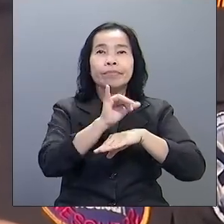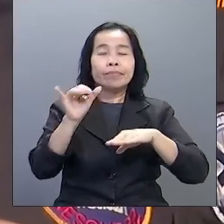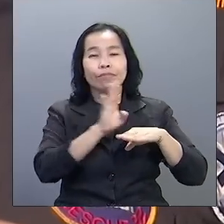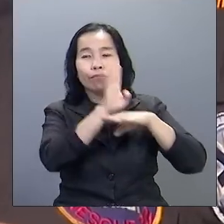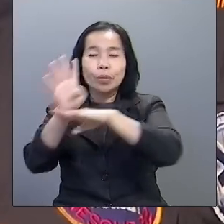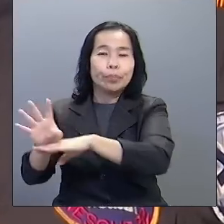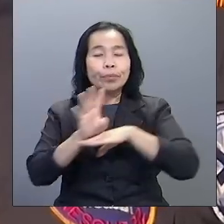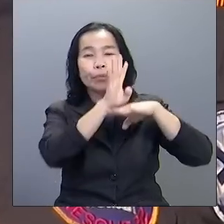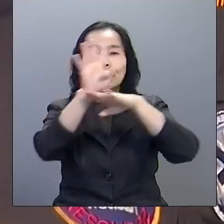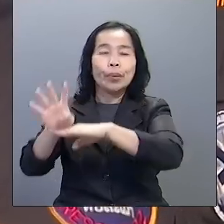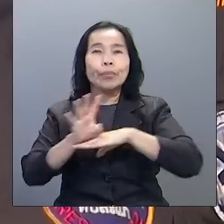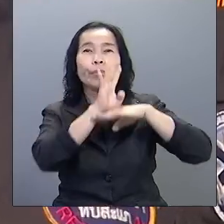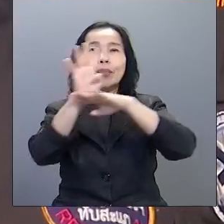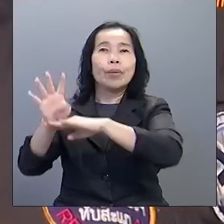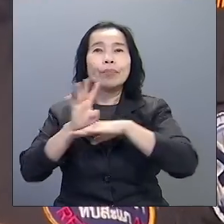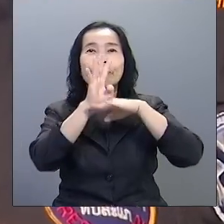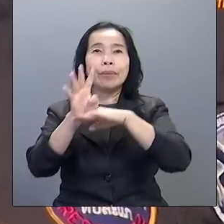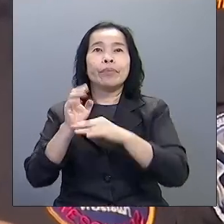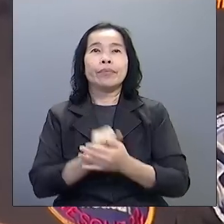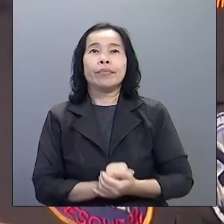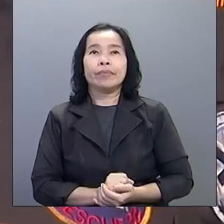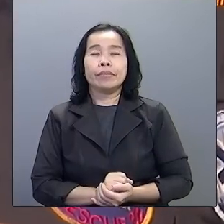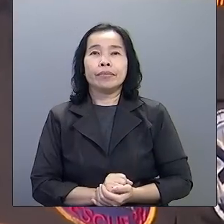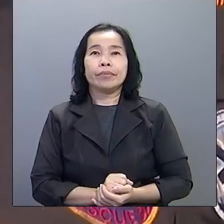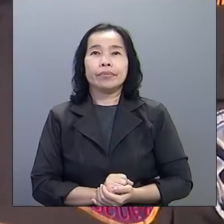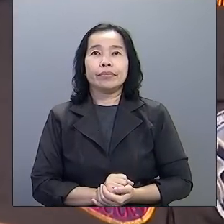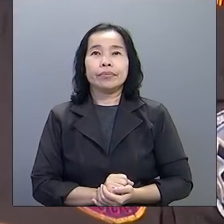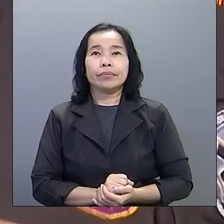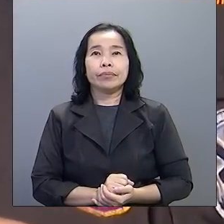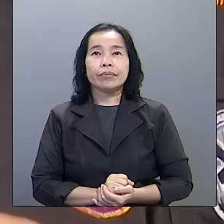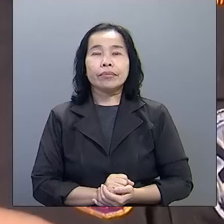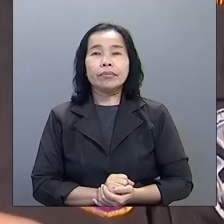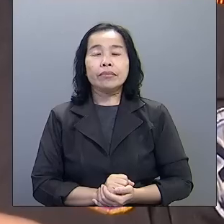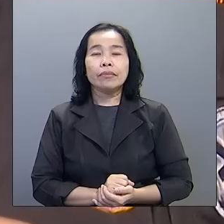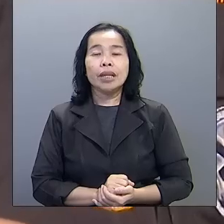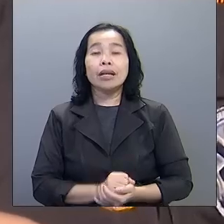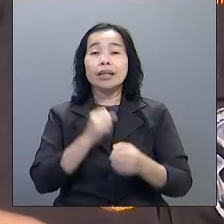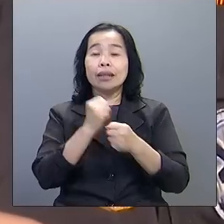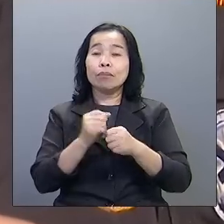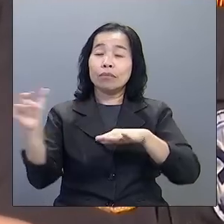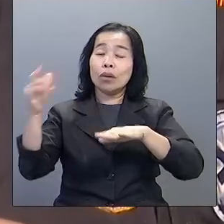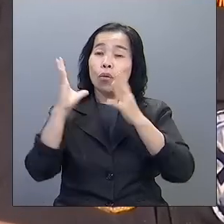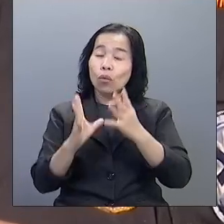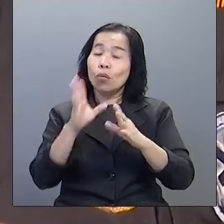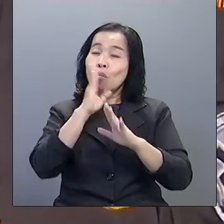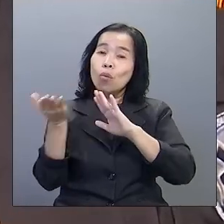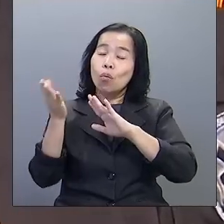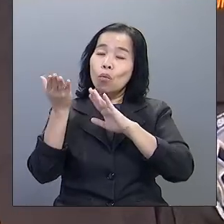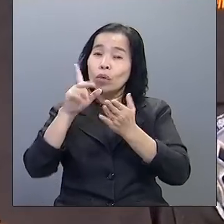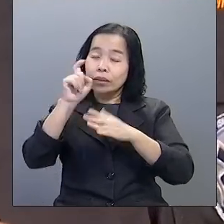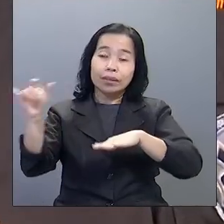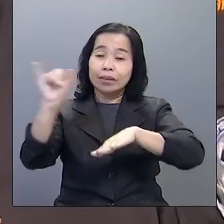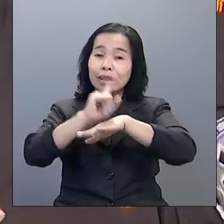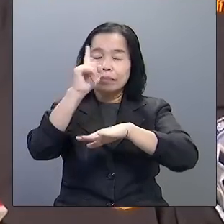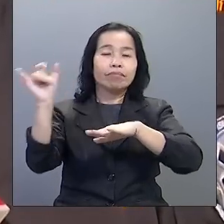แล้วก็ไปรวมมันข้างในแล้วก็ออกมาพร้อมกันครับ ในการเคลื่อนย้ายก็คือการใส่1คันต่อ1คนตามเมื่อคืนที ่ใช่ใช่